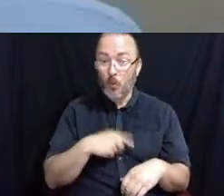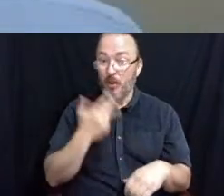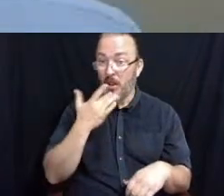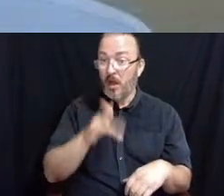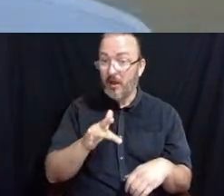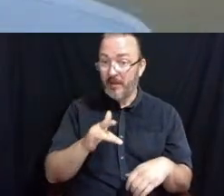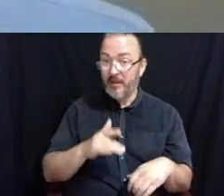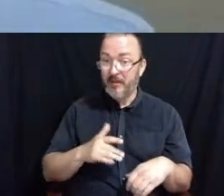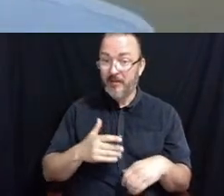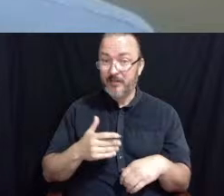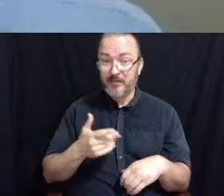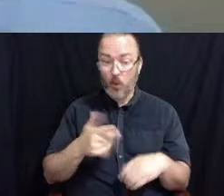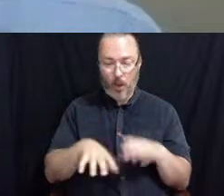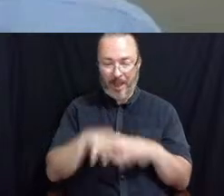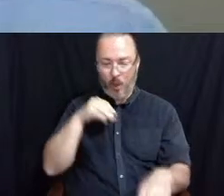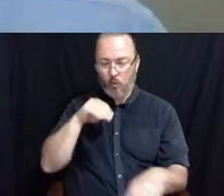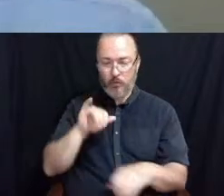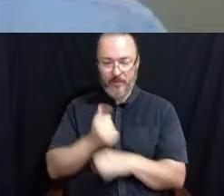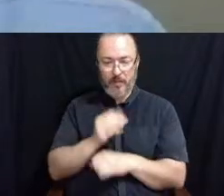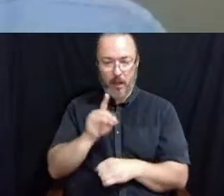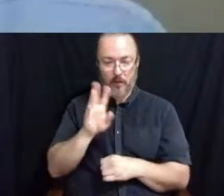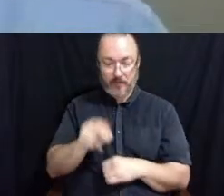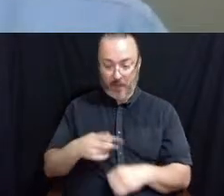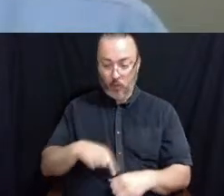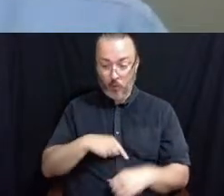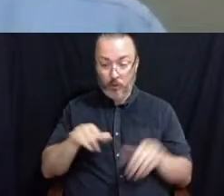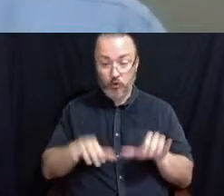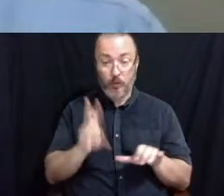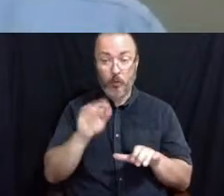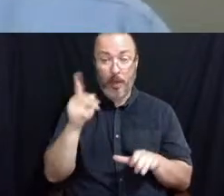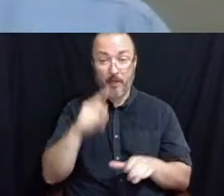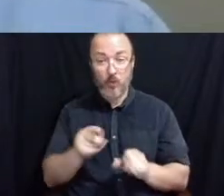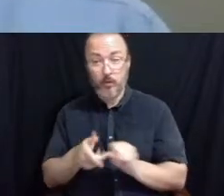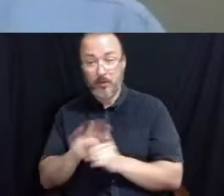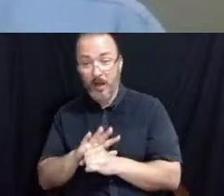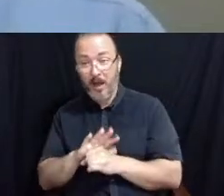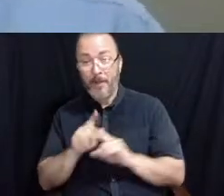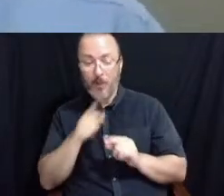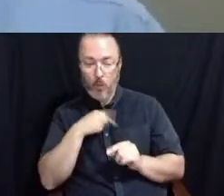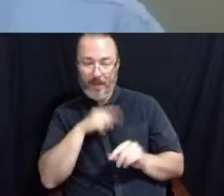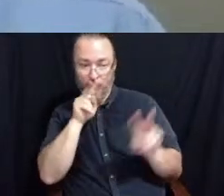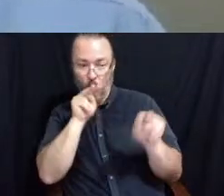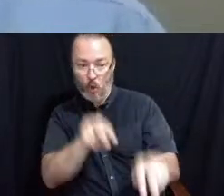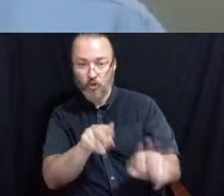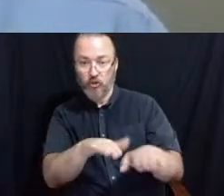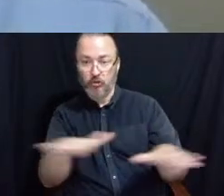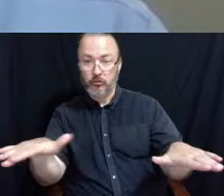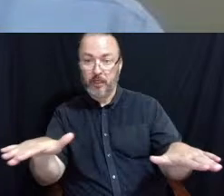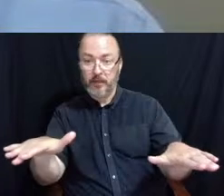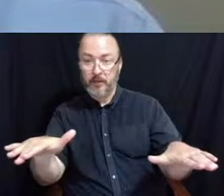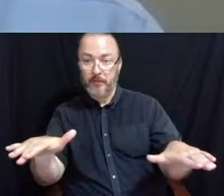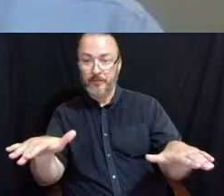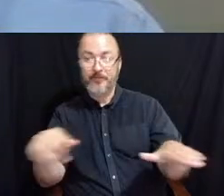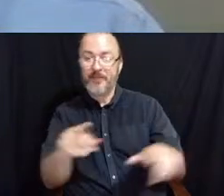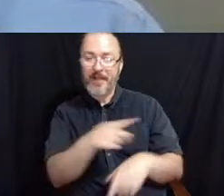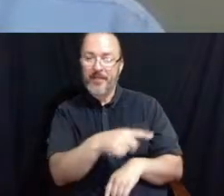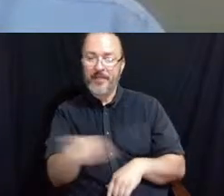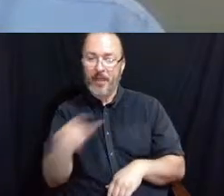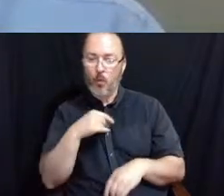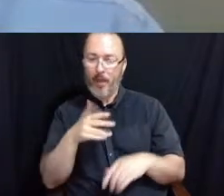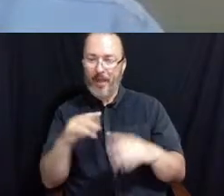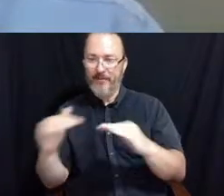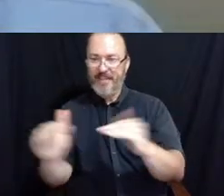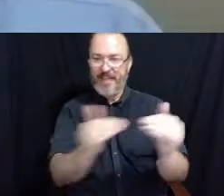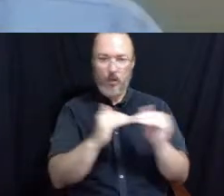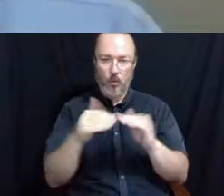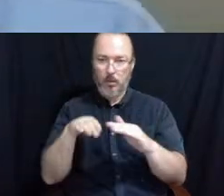chance. Nous avons cessé le confinement, mais nous allons devoir surveiller les enfants qui n'ont pas le même degré d'accès